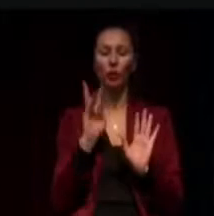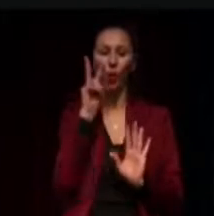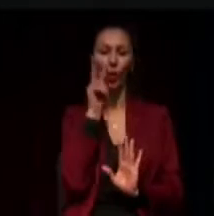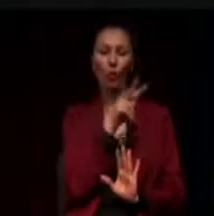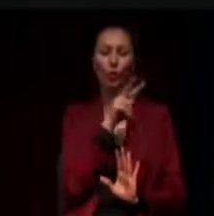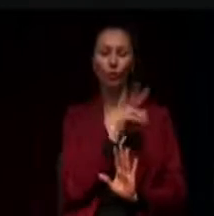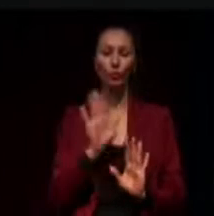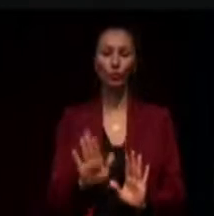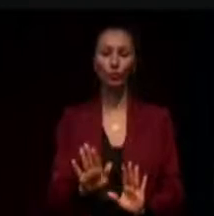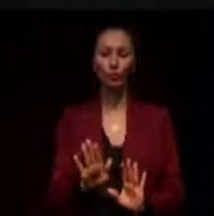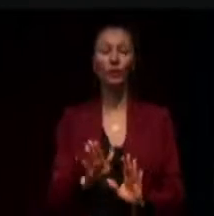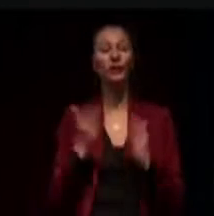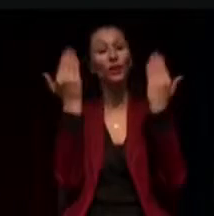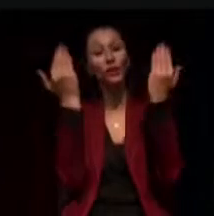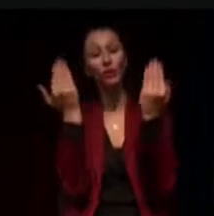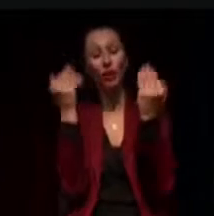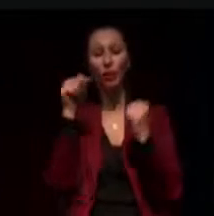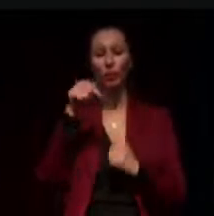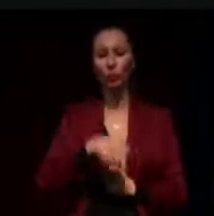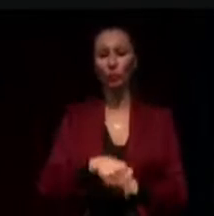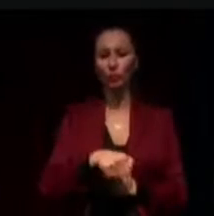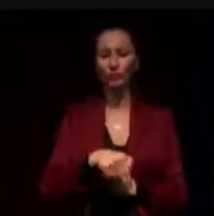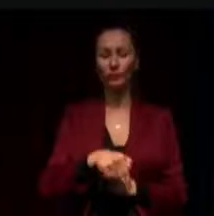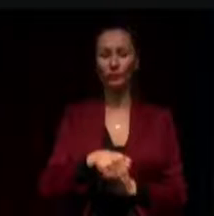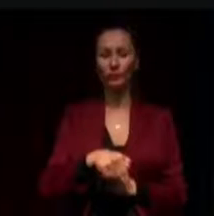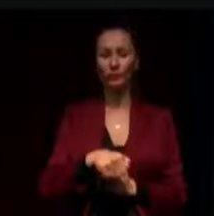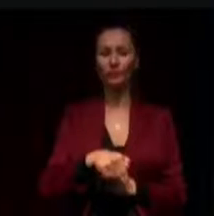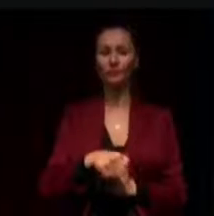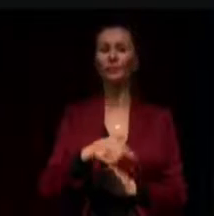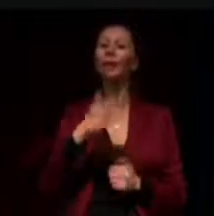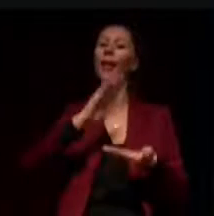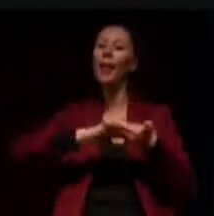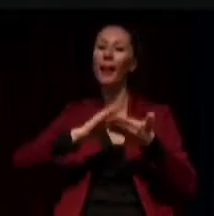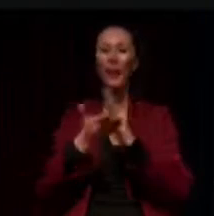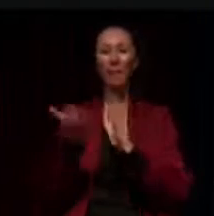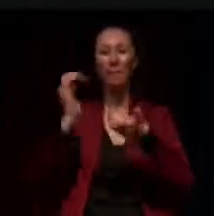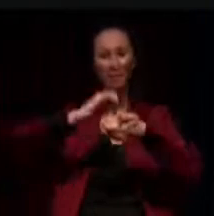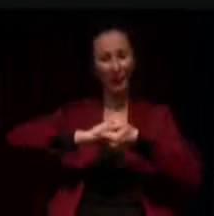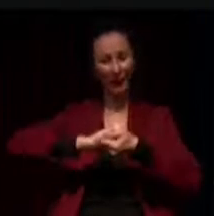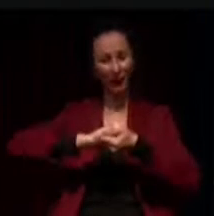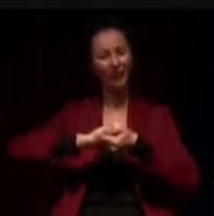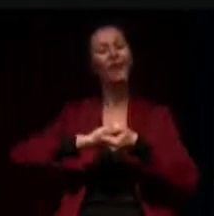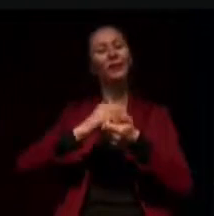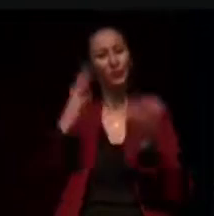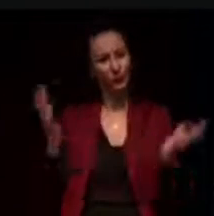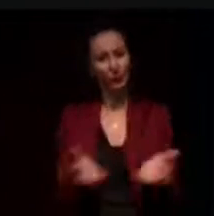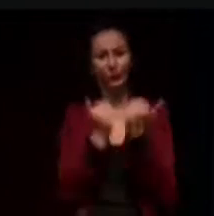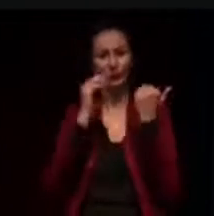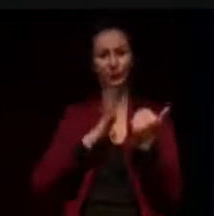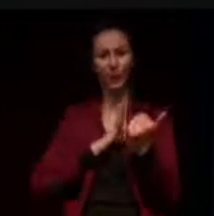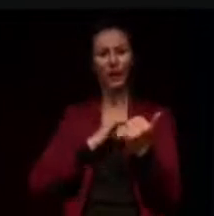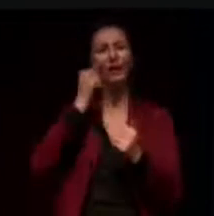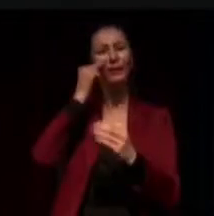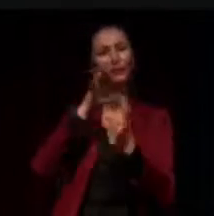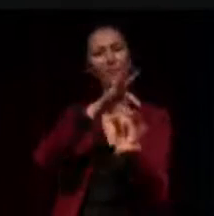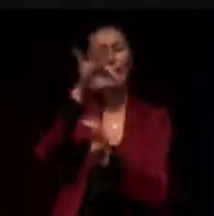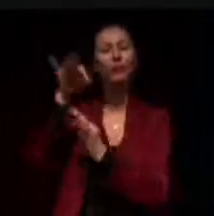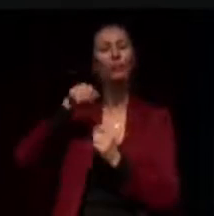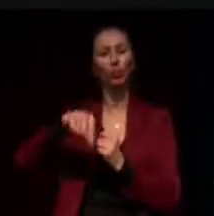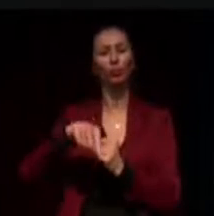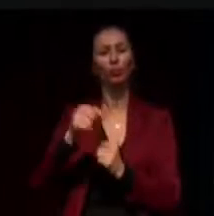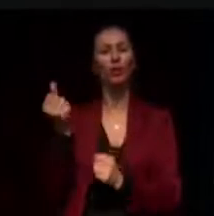Görüyoruz. İnşallah bunu el birliğiyle atlatacağız. İnsanlık bunu yenecek, bundan